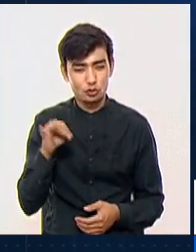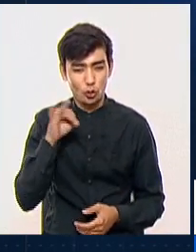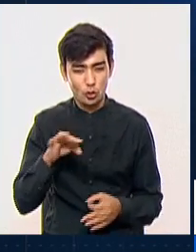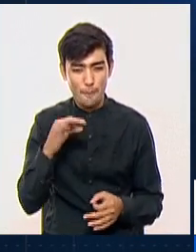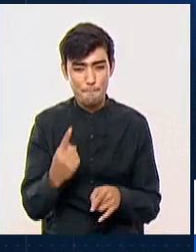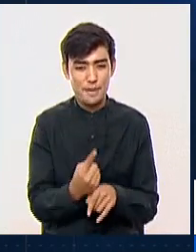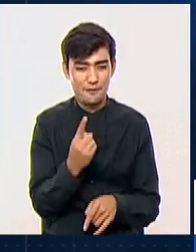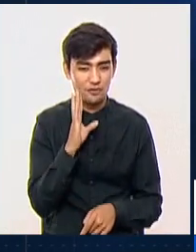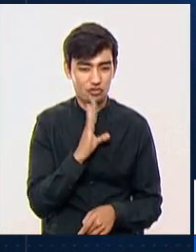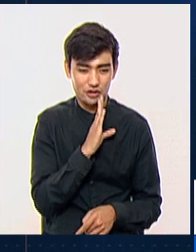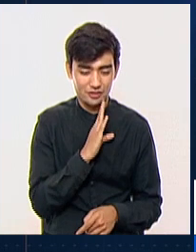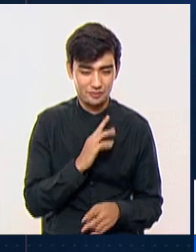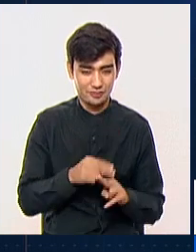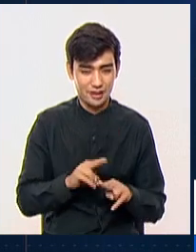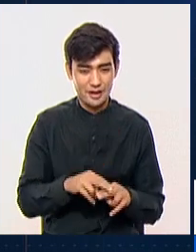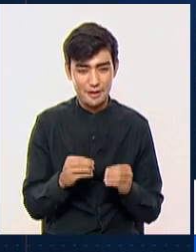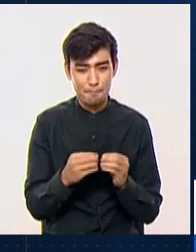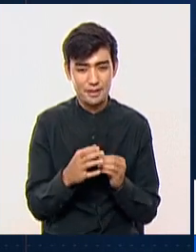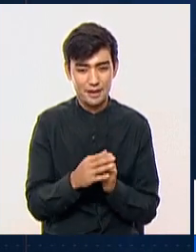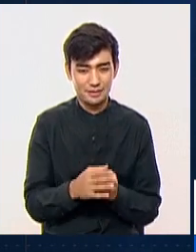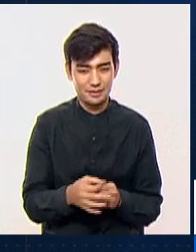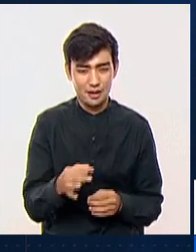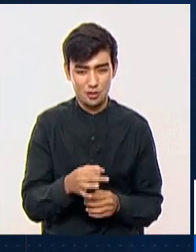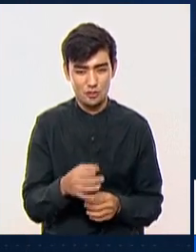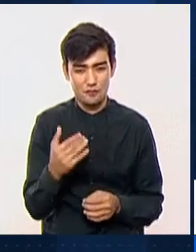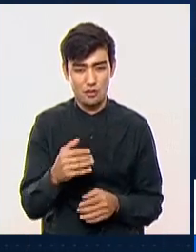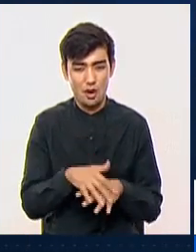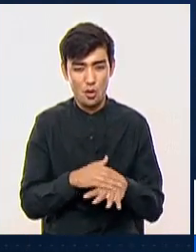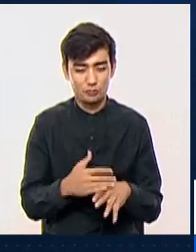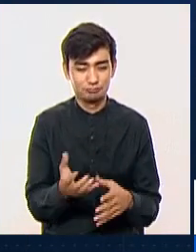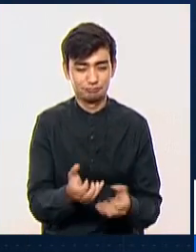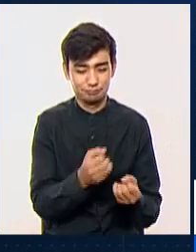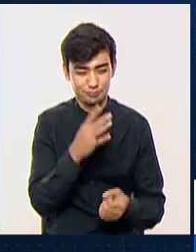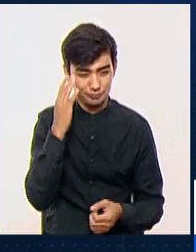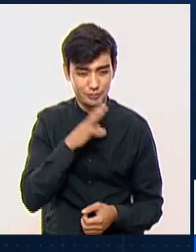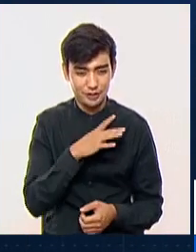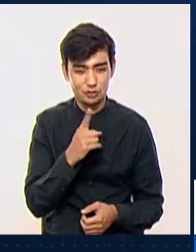тарихындағы тұңғыш әйелді 15 өңірдің халқы қолдаған. Сөйтіп жаңа кандидат